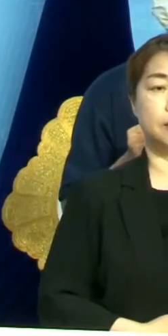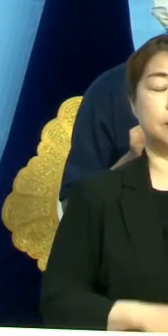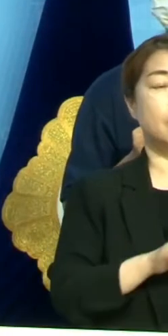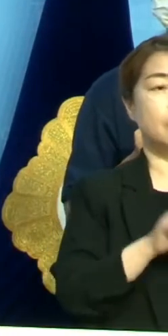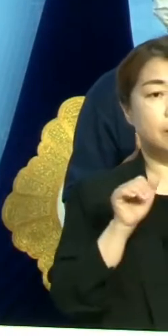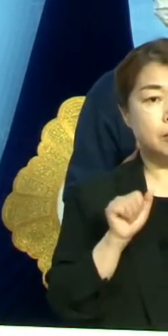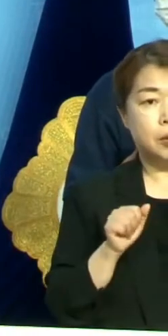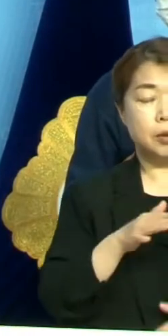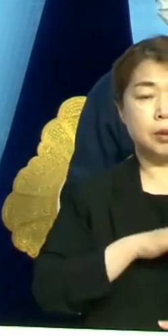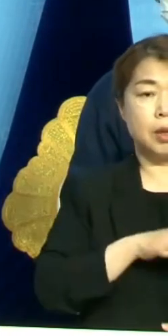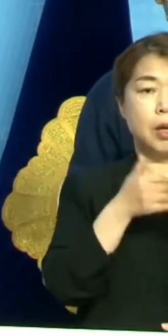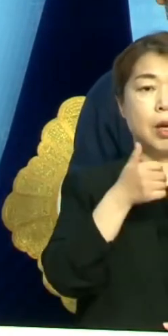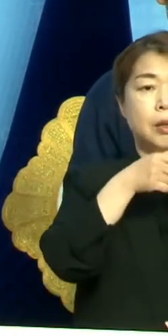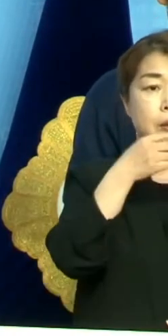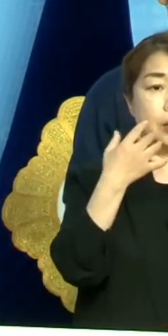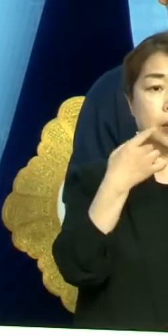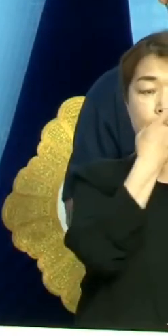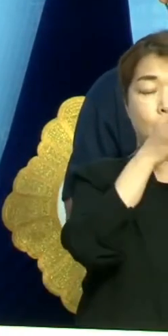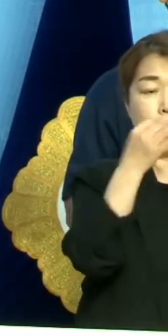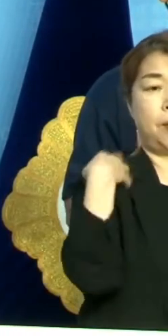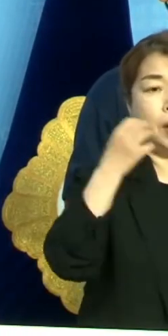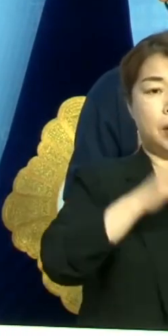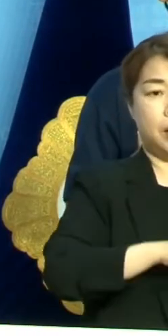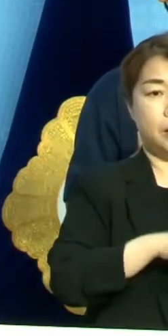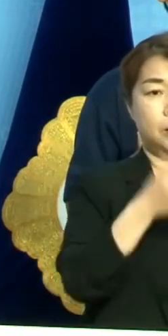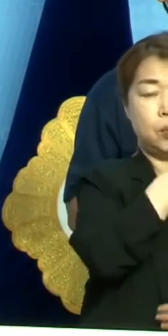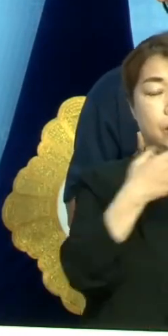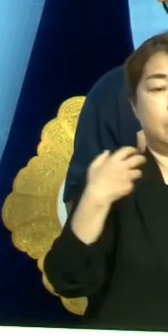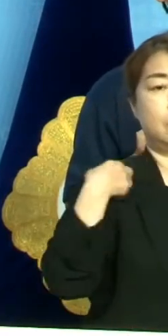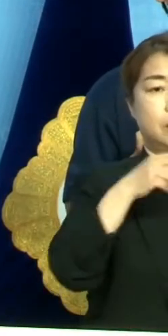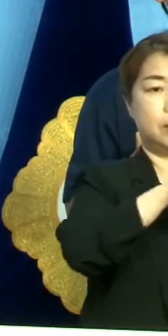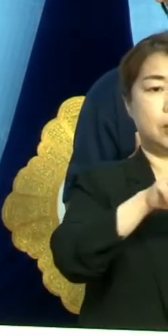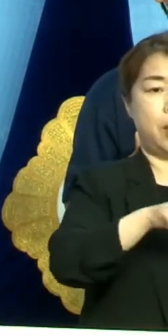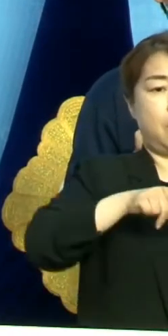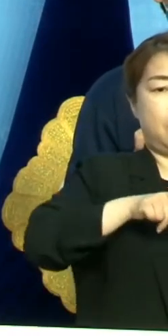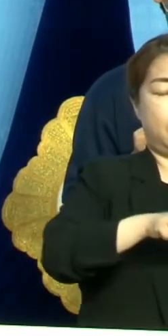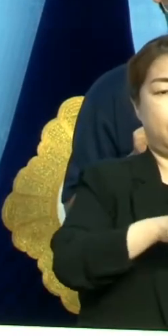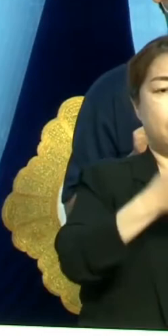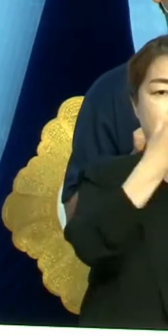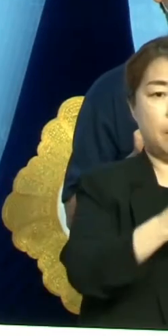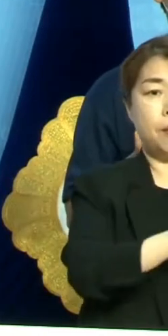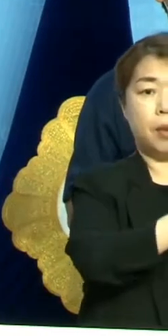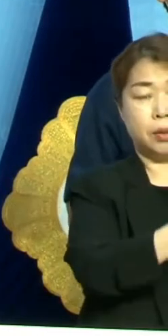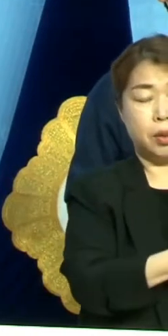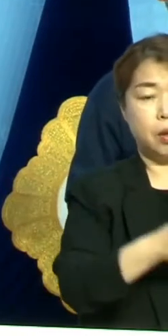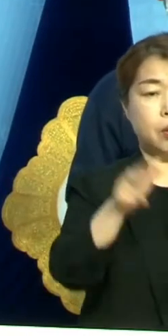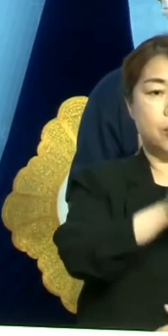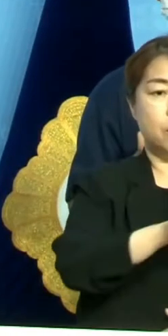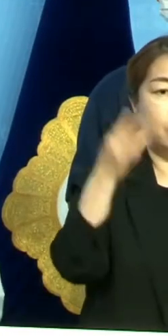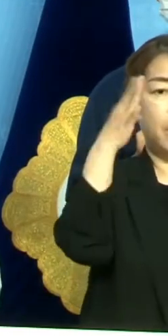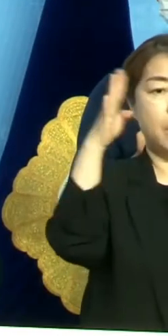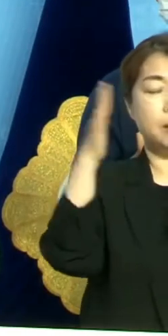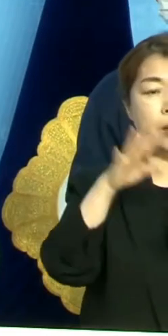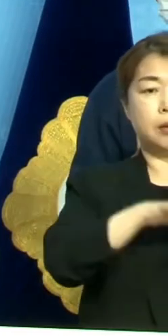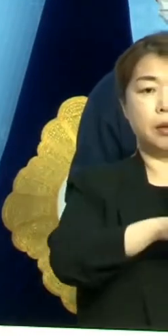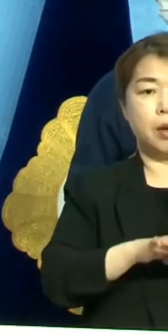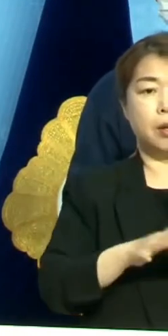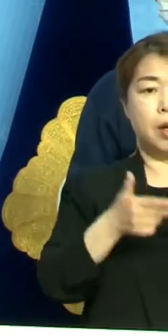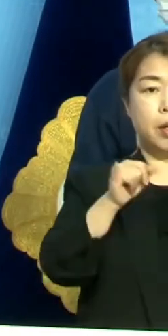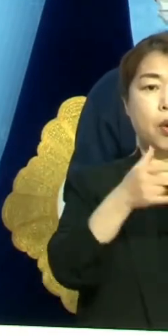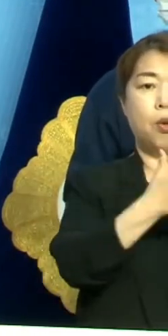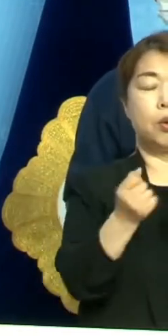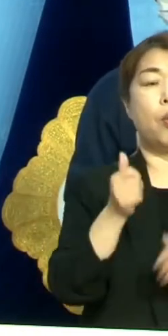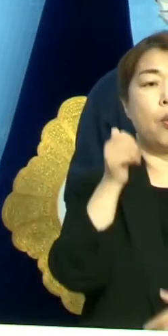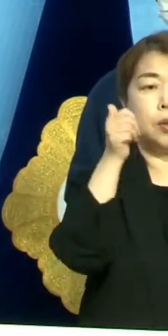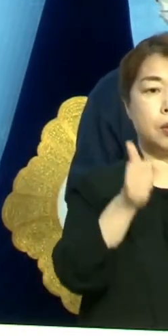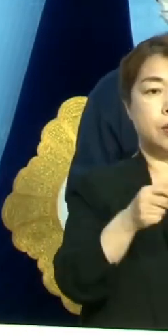네 안녕하세요 등록금 반환 소송 진행 정감이 취하 광어 사례 발전의 맡은 전국 대학 학생의 네트워크 자기 공동 회장이자